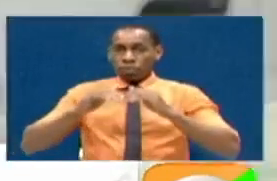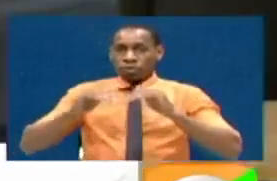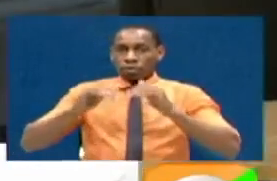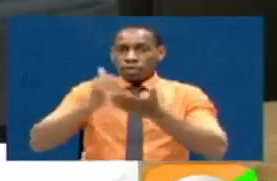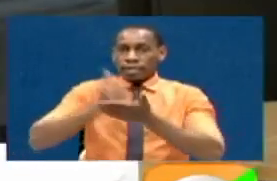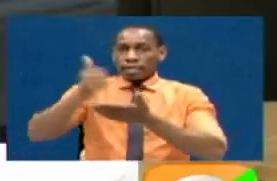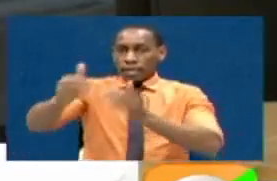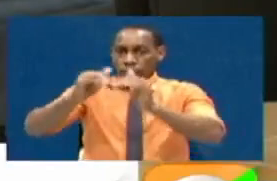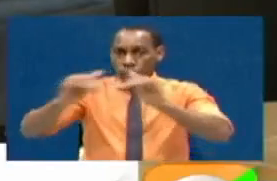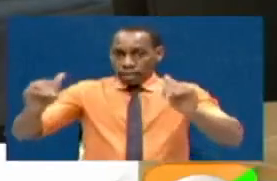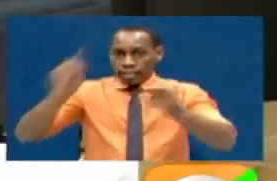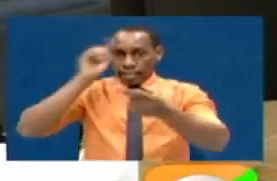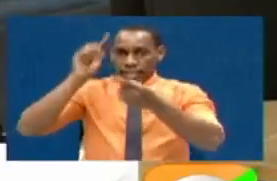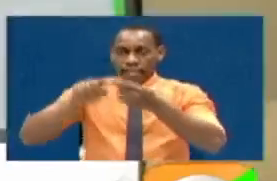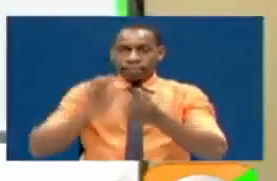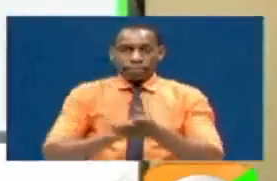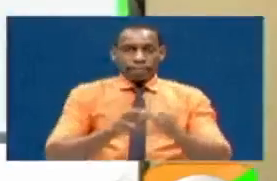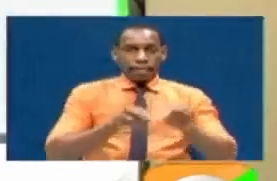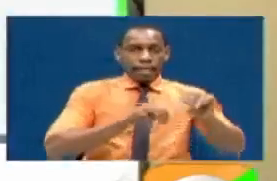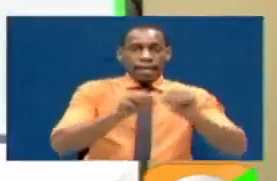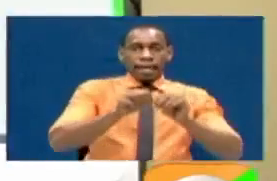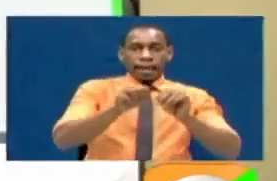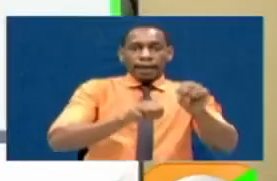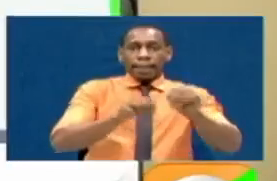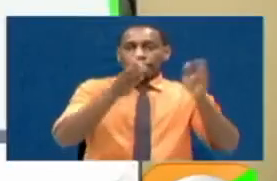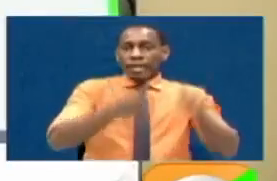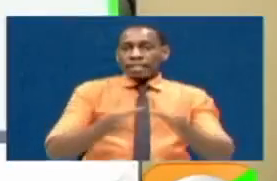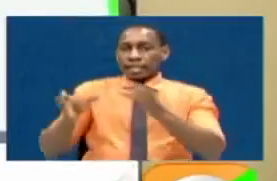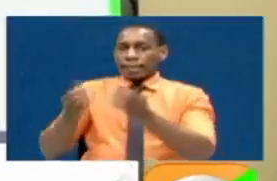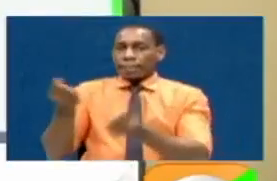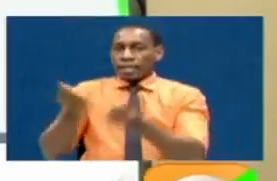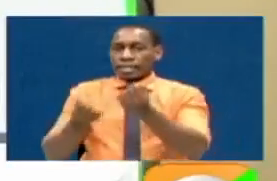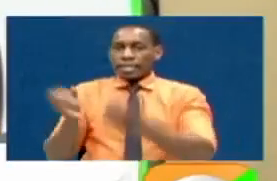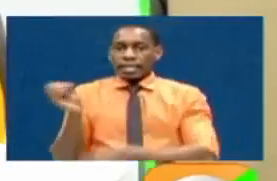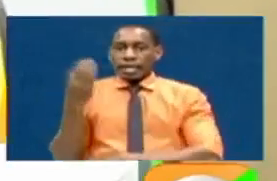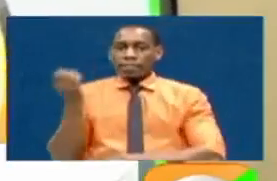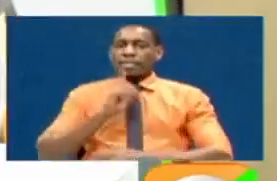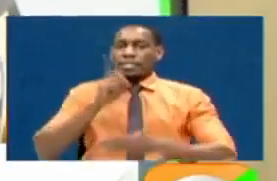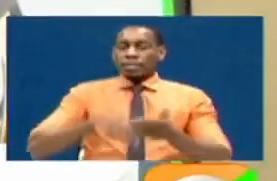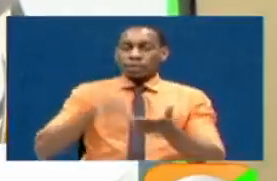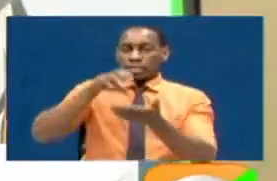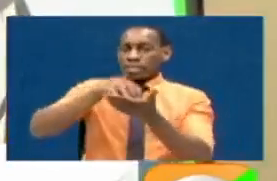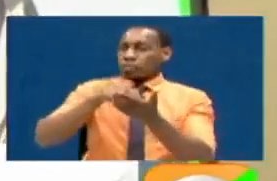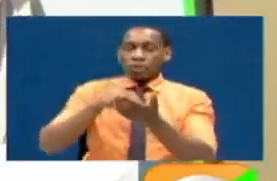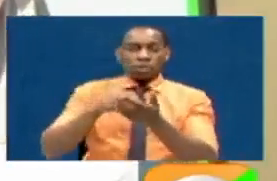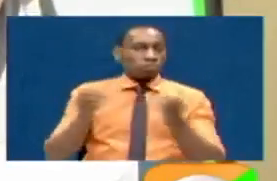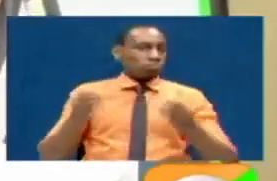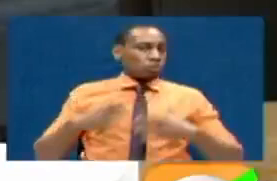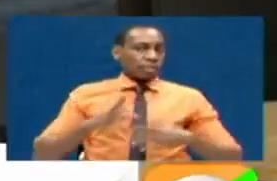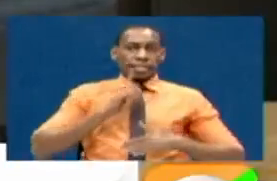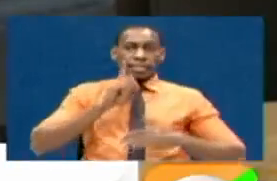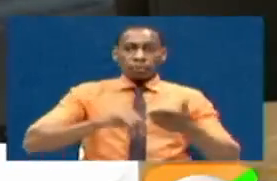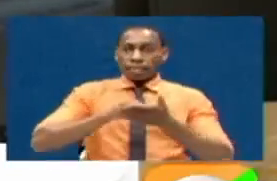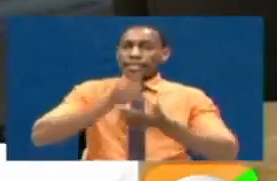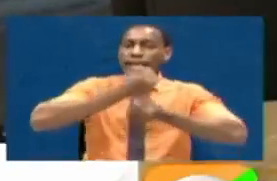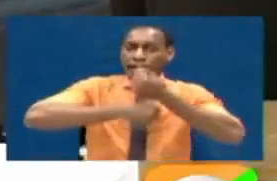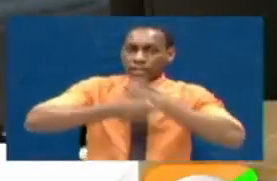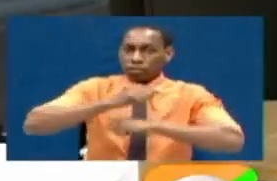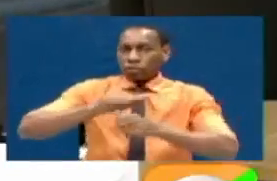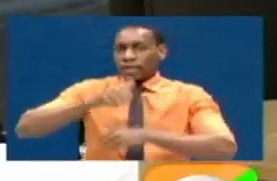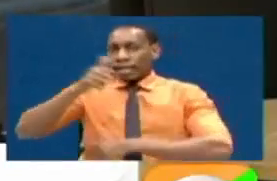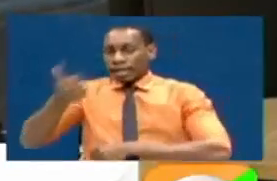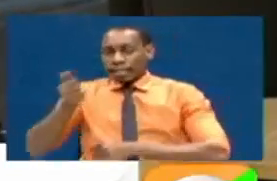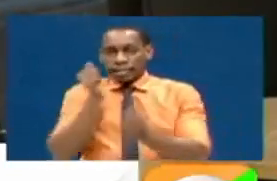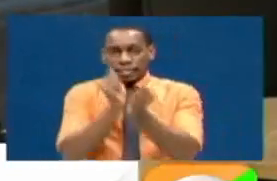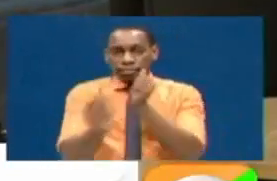purposes. Mkurugenzi wa ambulensi za E+ Susan Ngonga akitaja kisa hicho kama cha kipekee, anasema kuwa wamechukua hatua za